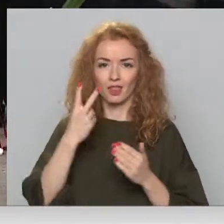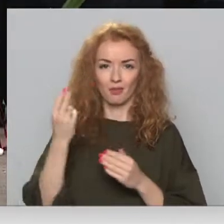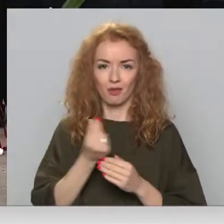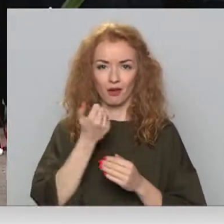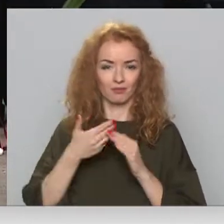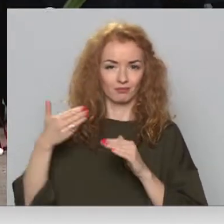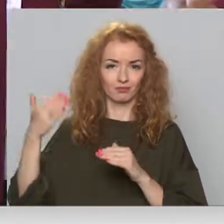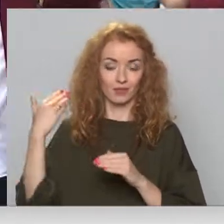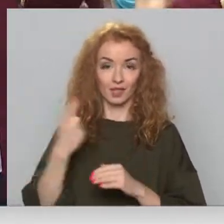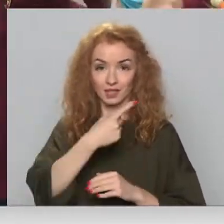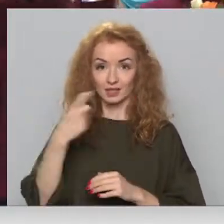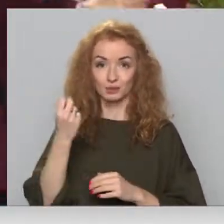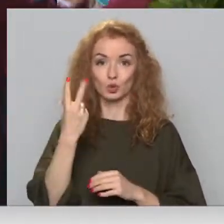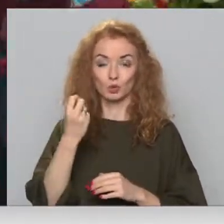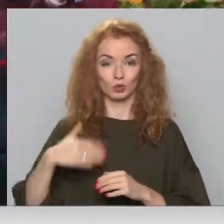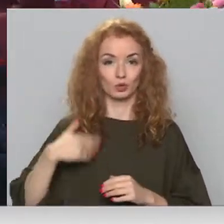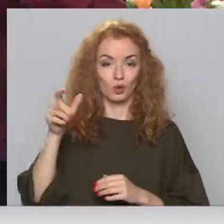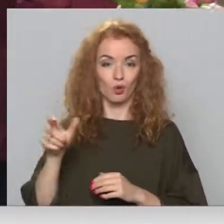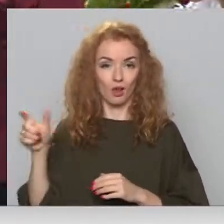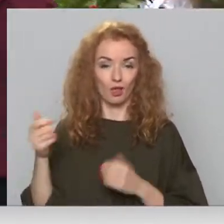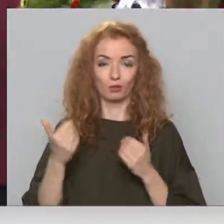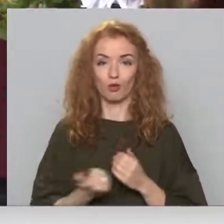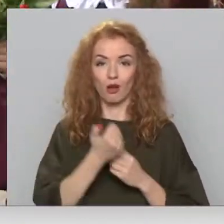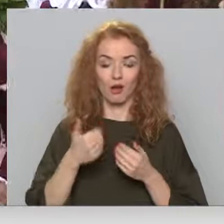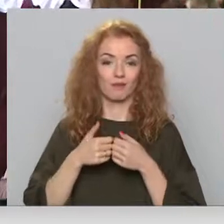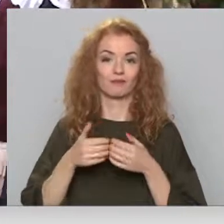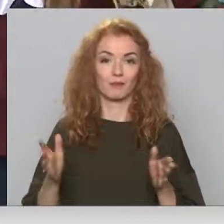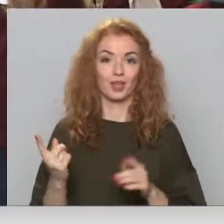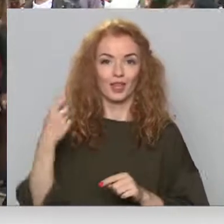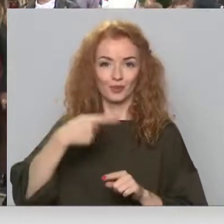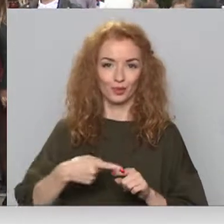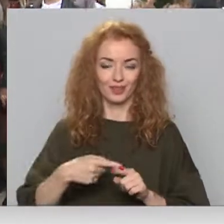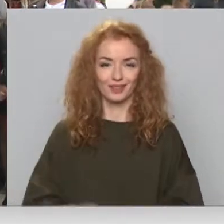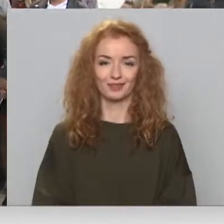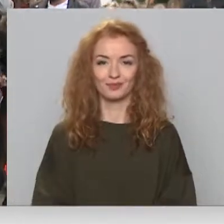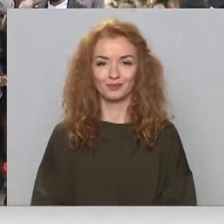gados. 112 skolas audzēkņu skolas durvis šogad vēra pirmo reizi.